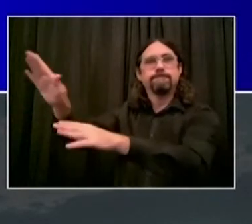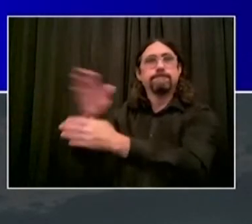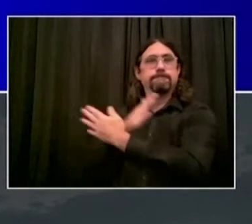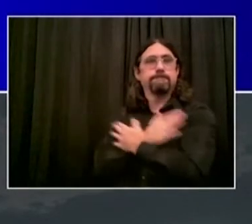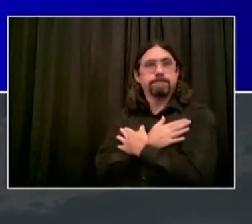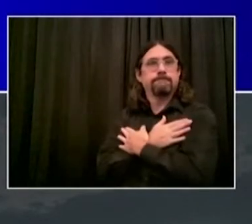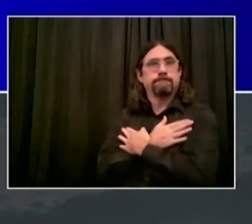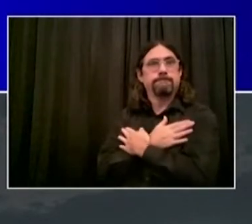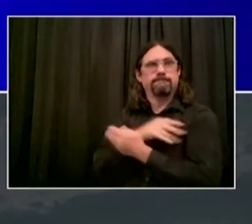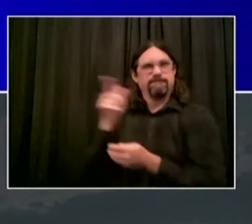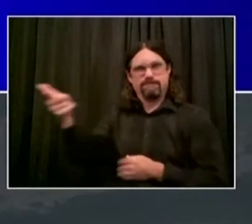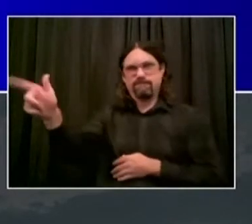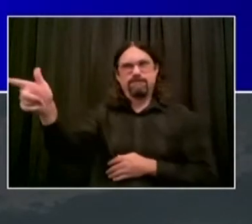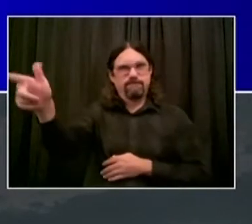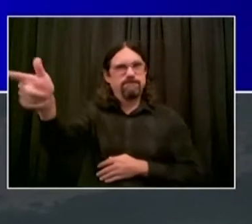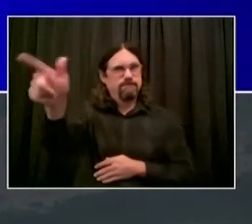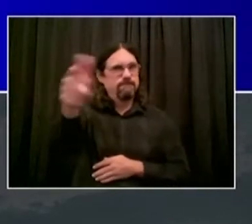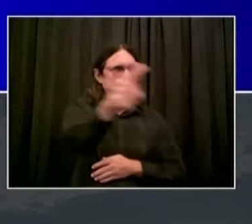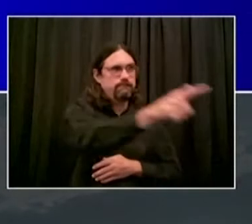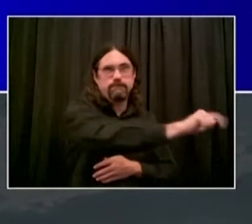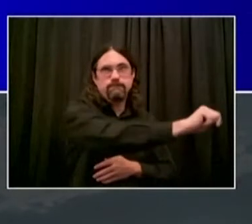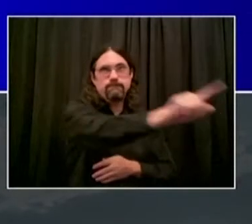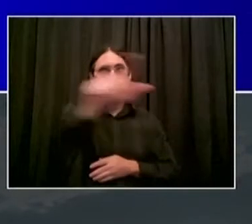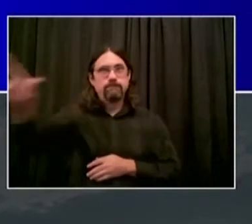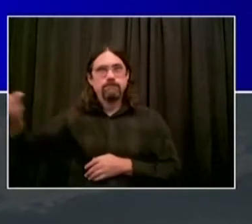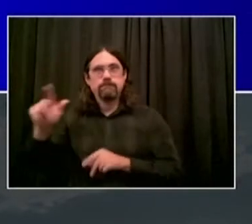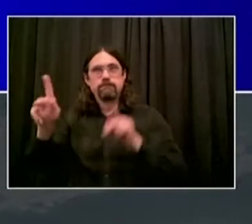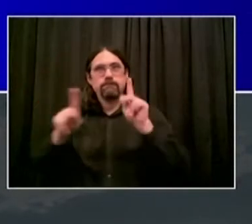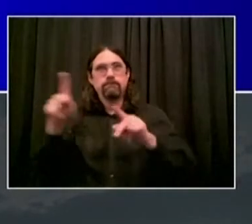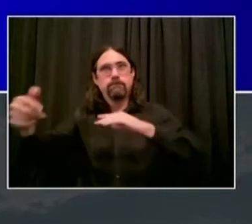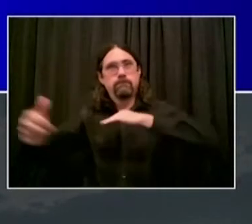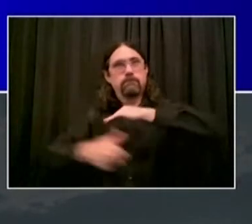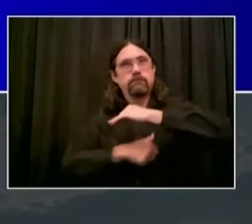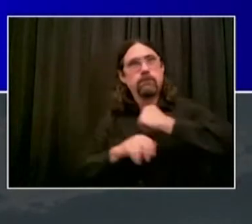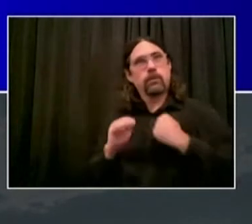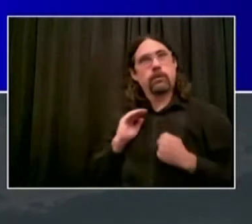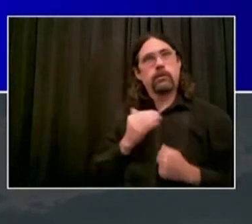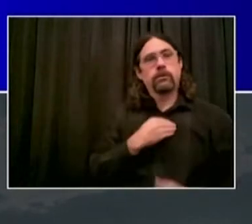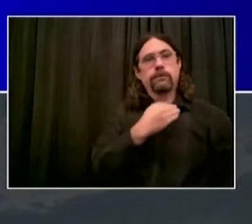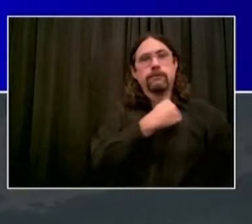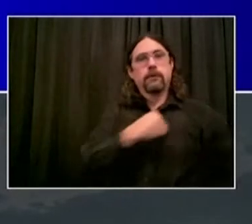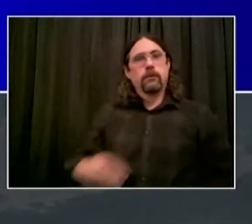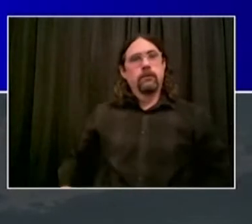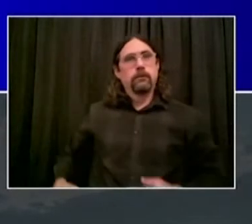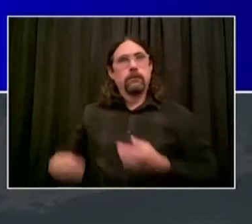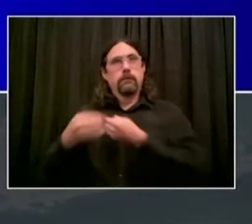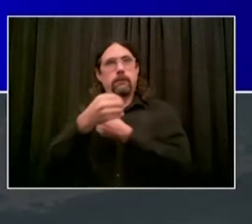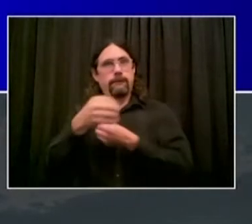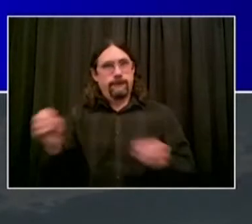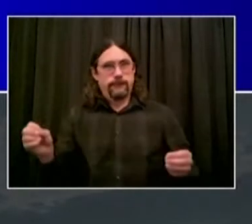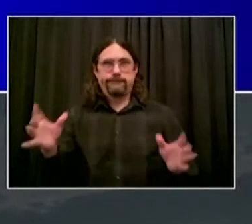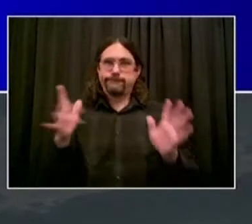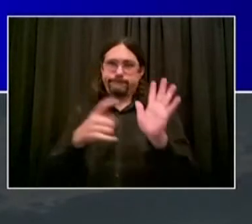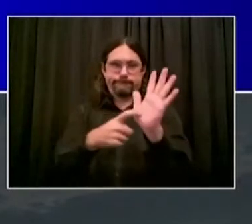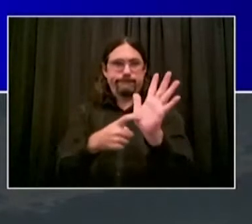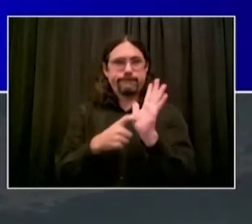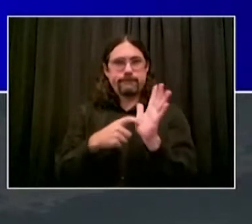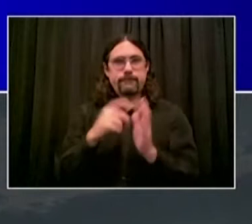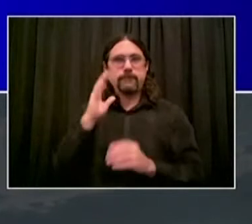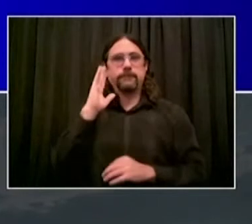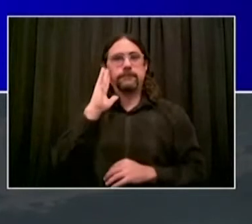プライス麻布のアプローティーンストーリー54 ar weeks noted うおおおおweeks アイディア with her down